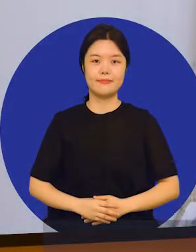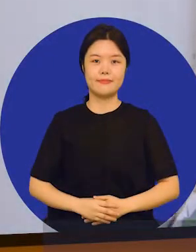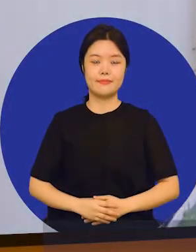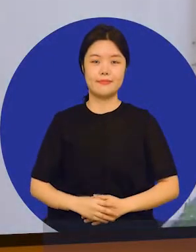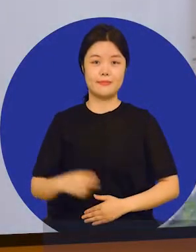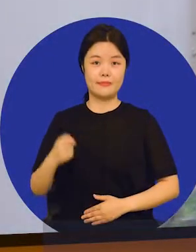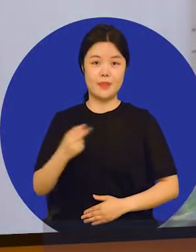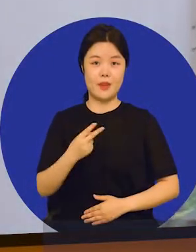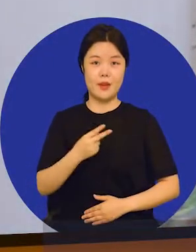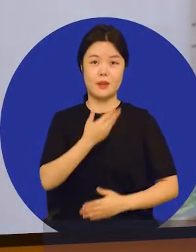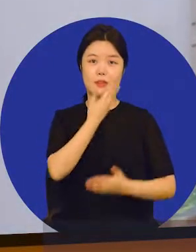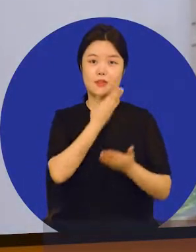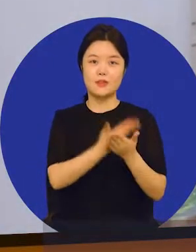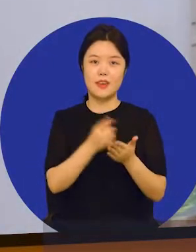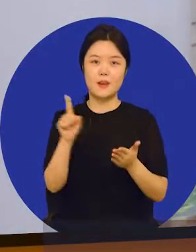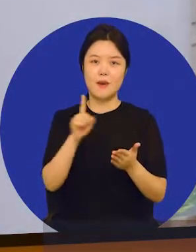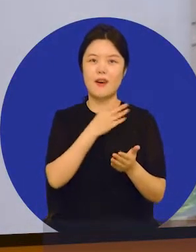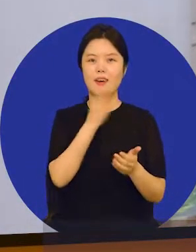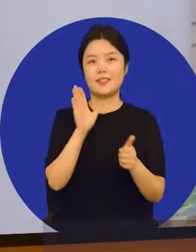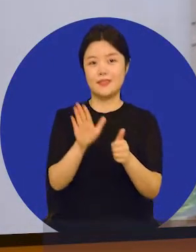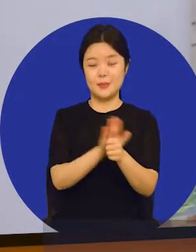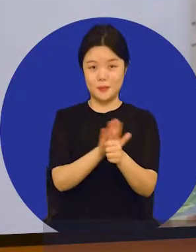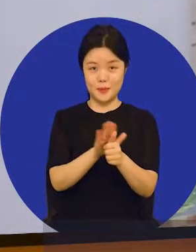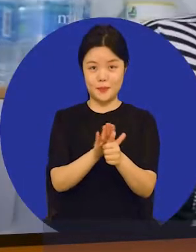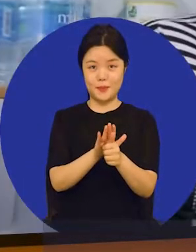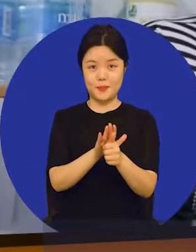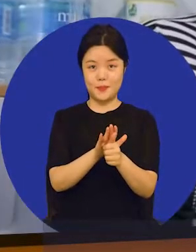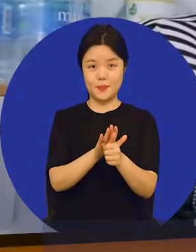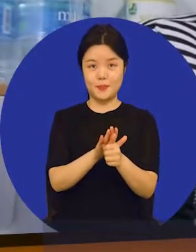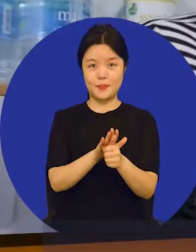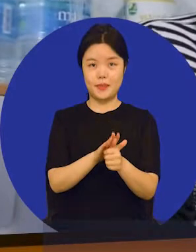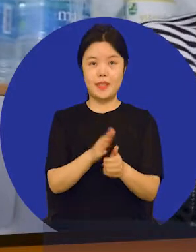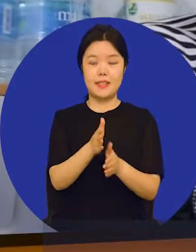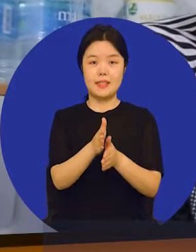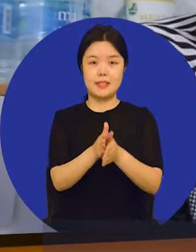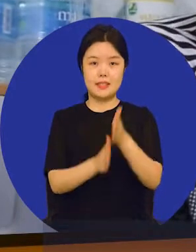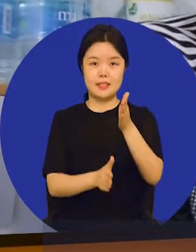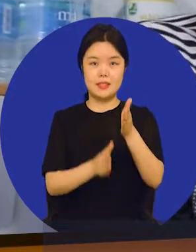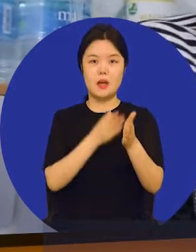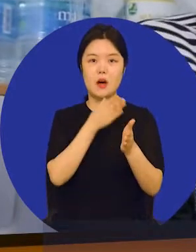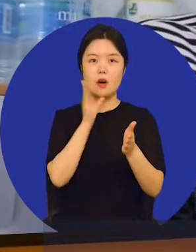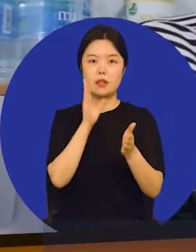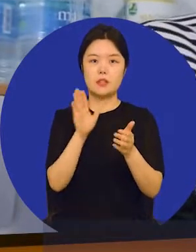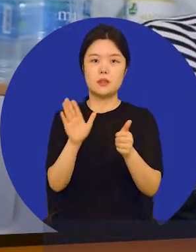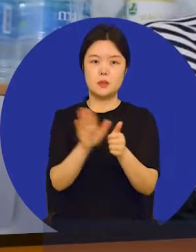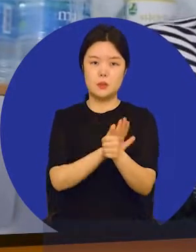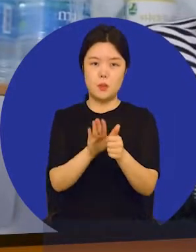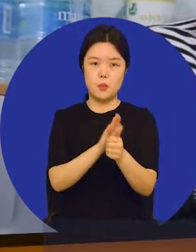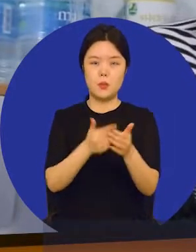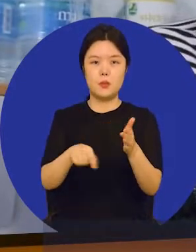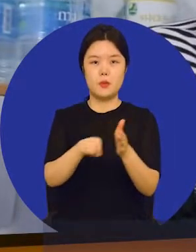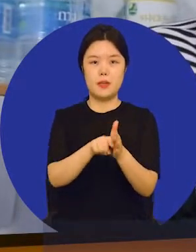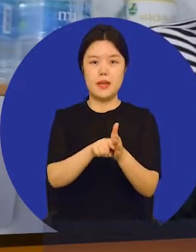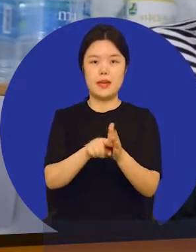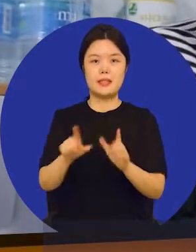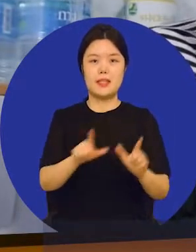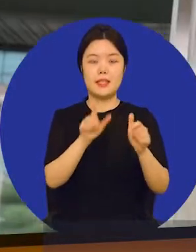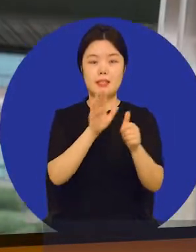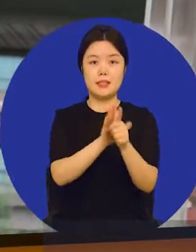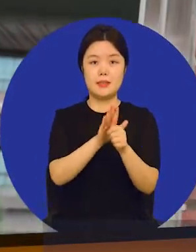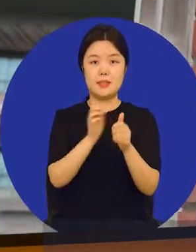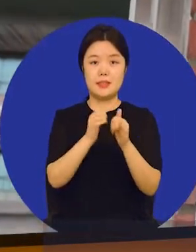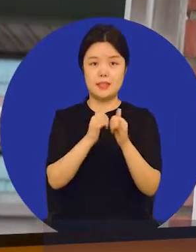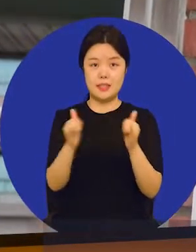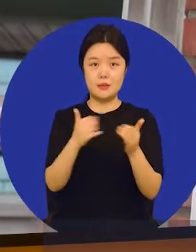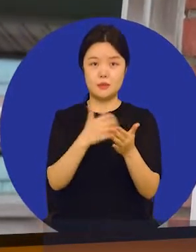마지막으로 돌봄을 빼놓을 수 없는데요 시에서는 어르신을 위한 98명 의 생활지원 사와